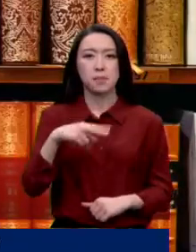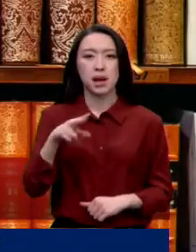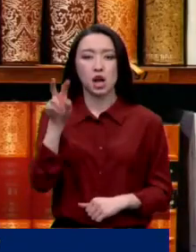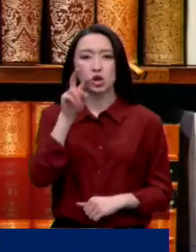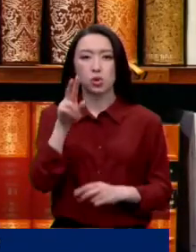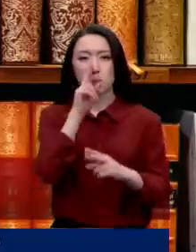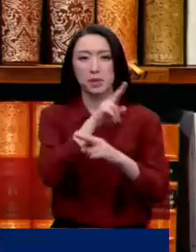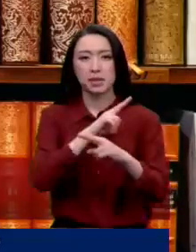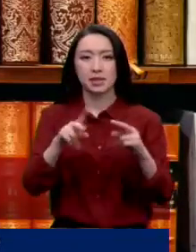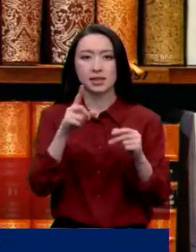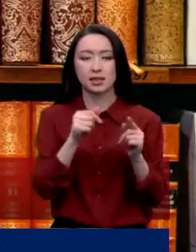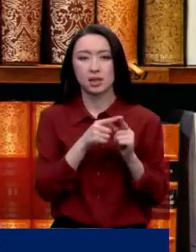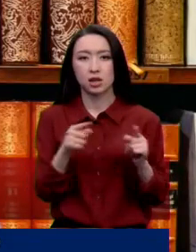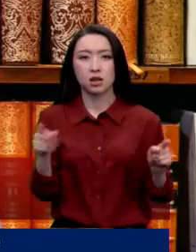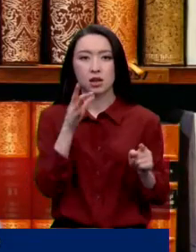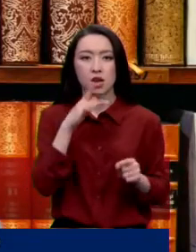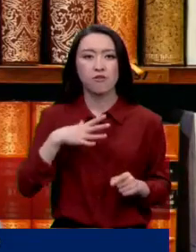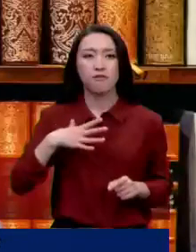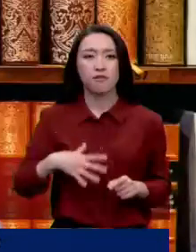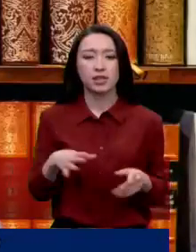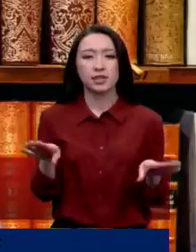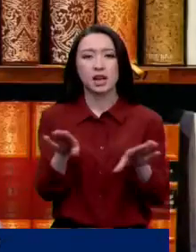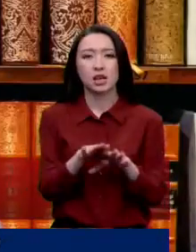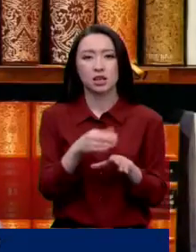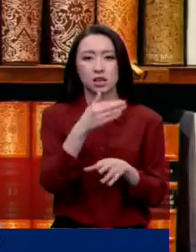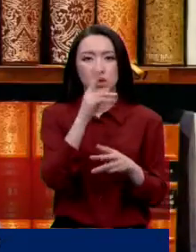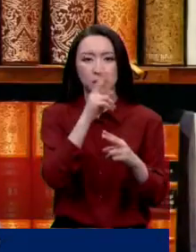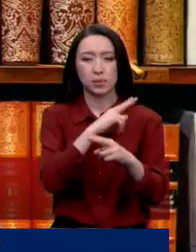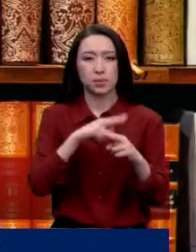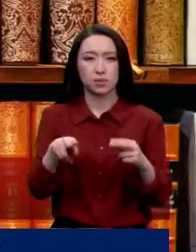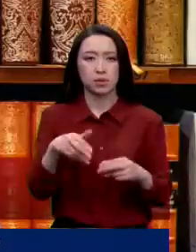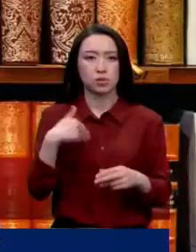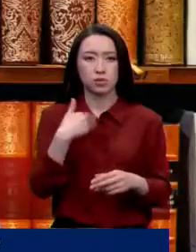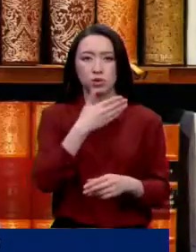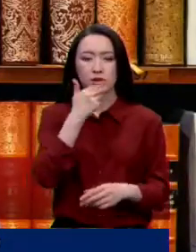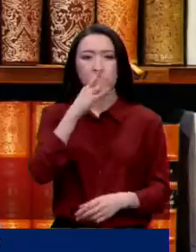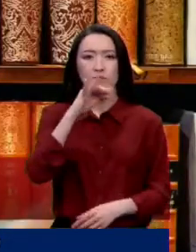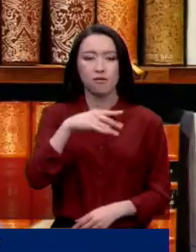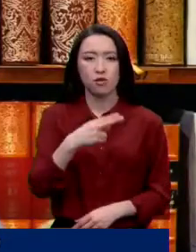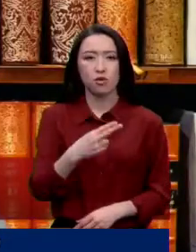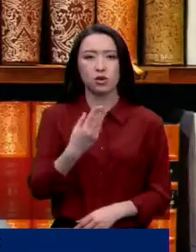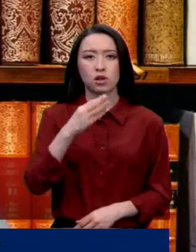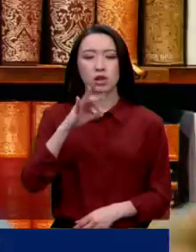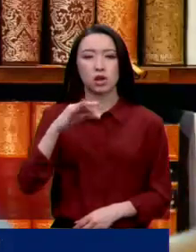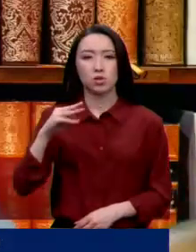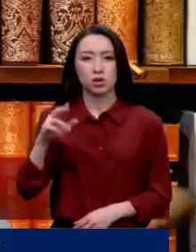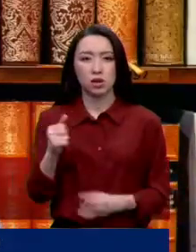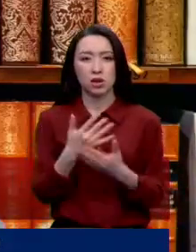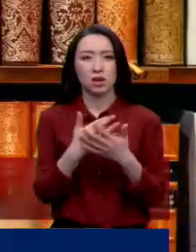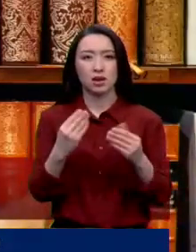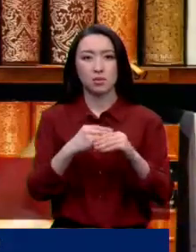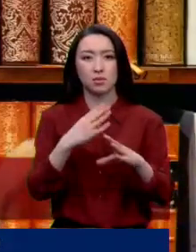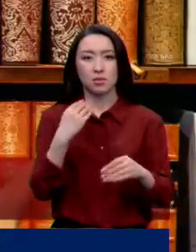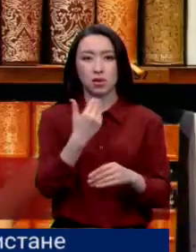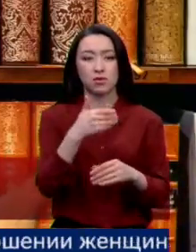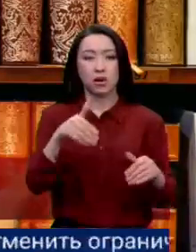за десятилетия, были вынуждены закрыть эти убыточные заводы Ford, GM, Toyota, то есть где Австралия, где мы,